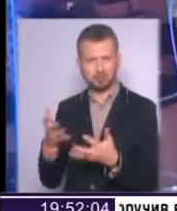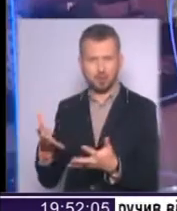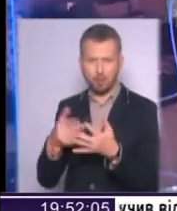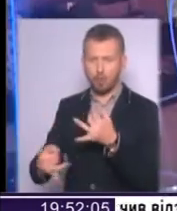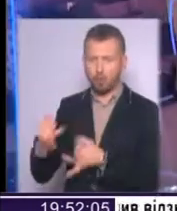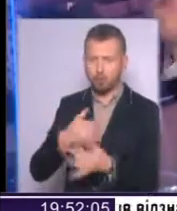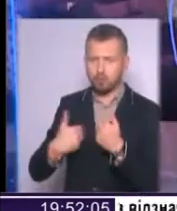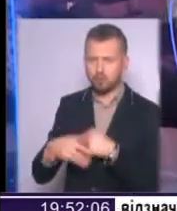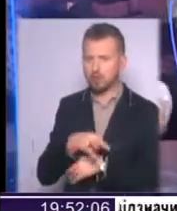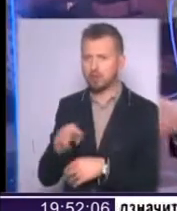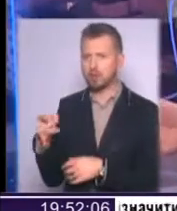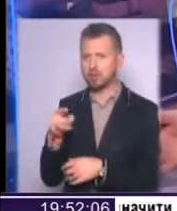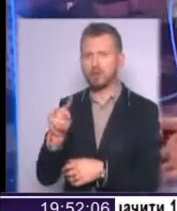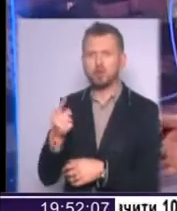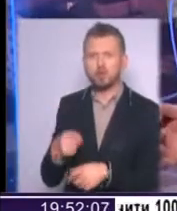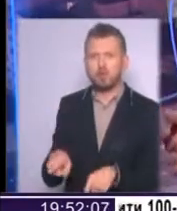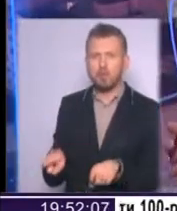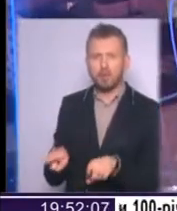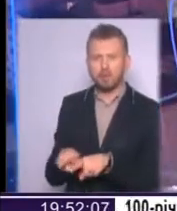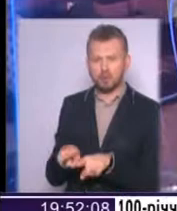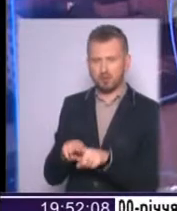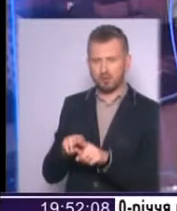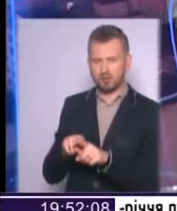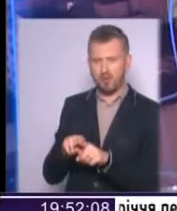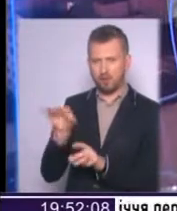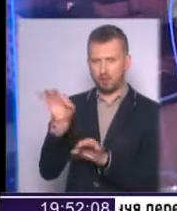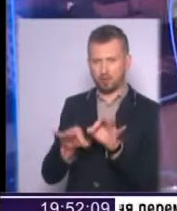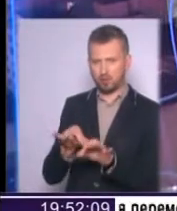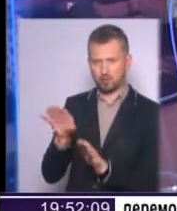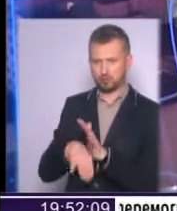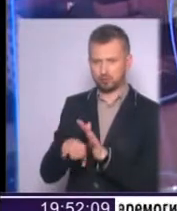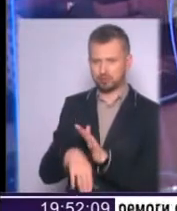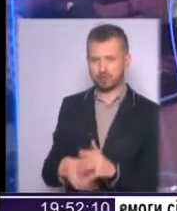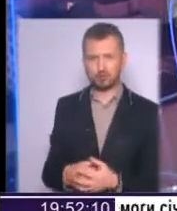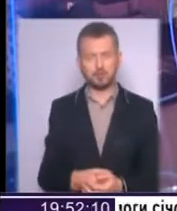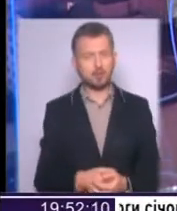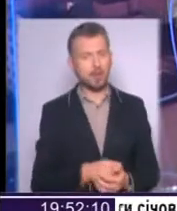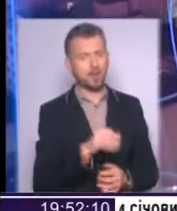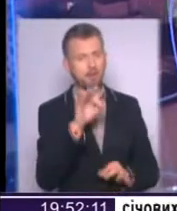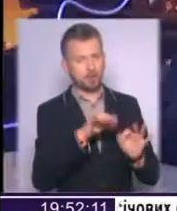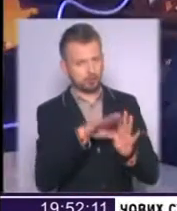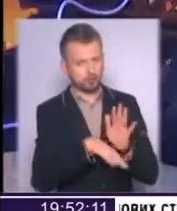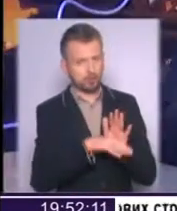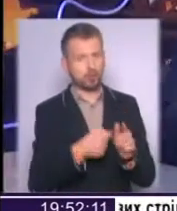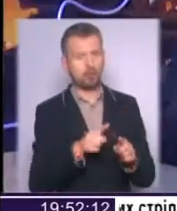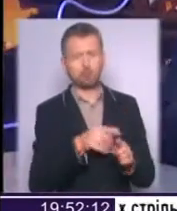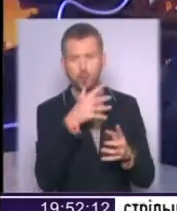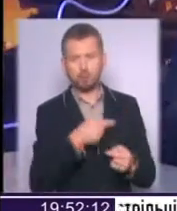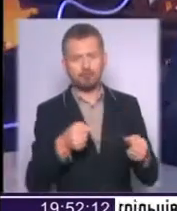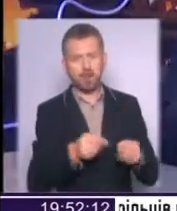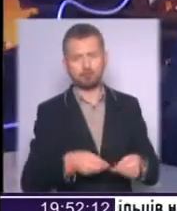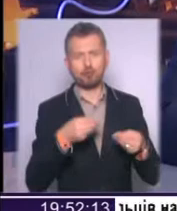обговорено мільйон разів, то чому такий низький відсоток, грубо кажучи, виконання? Низький відсоток через те, що вчасно не